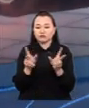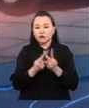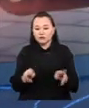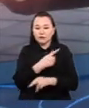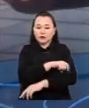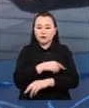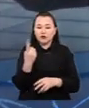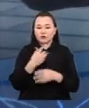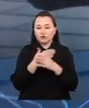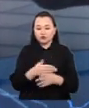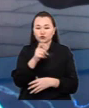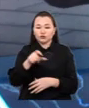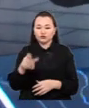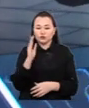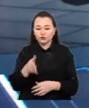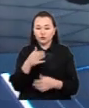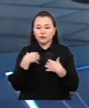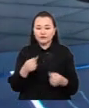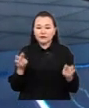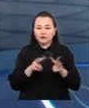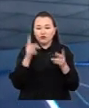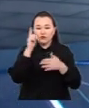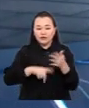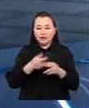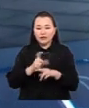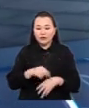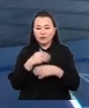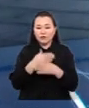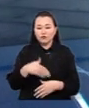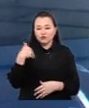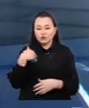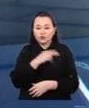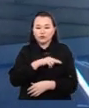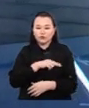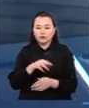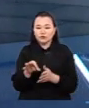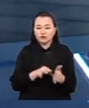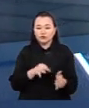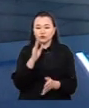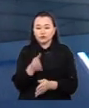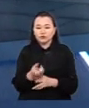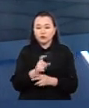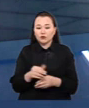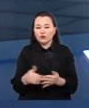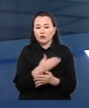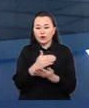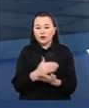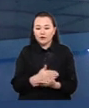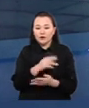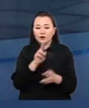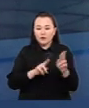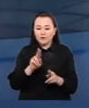оказывать первую помощь пациентам в минздраве уверены это пойдет на пользу работе неоплужек Кроме того по новым правилам